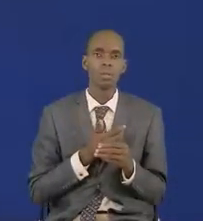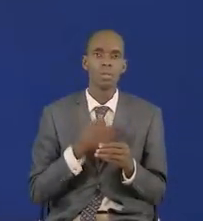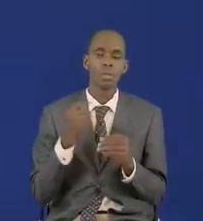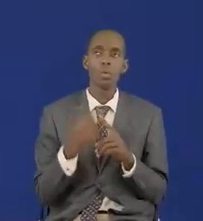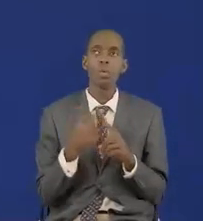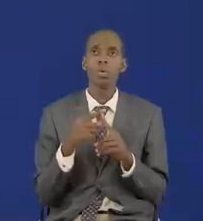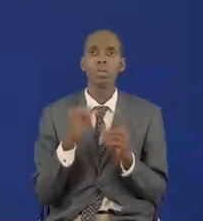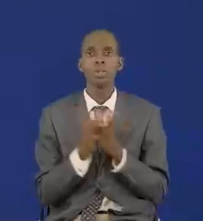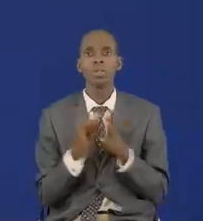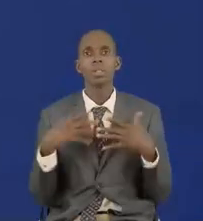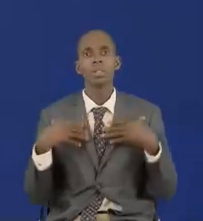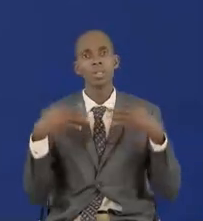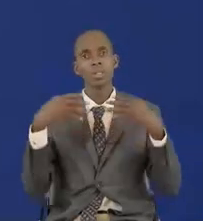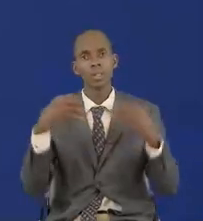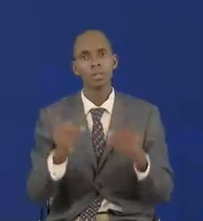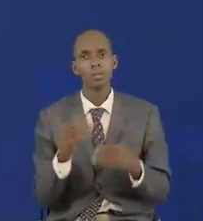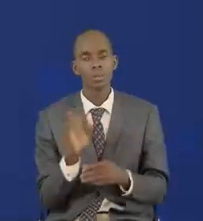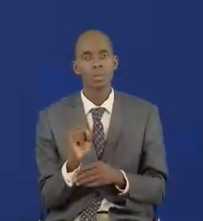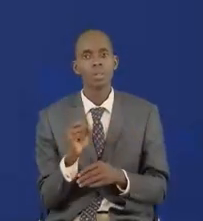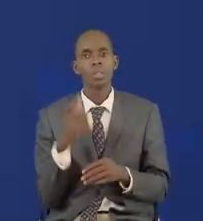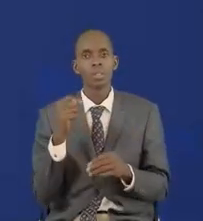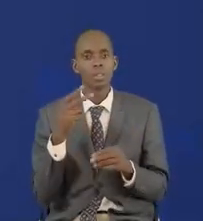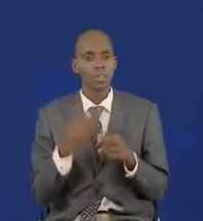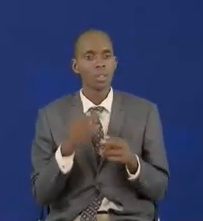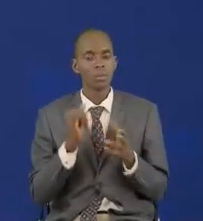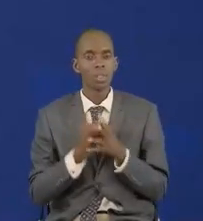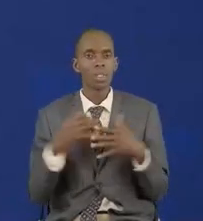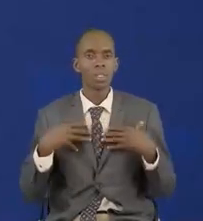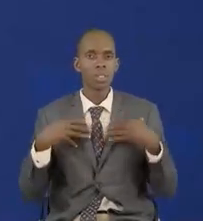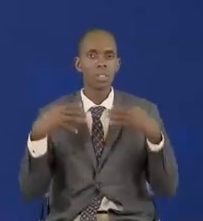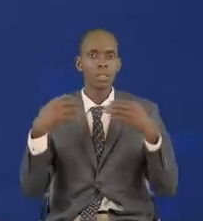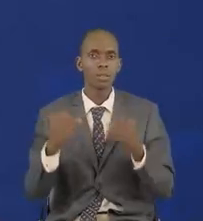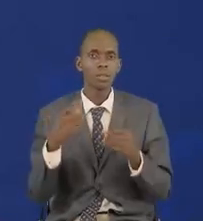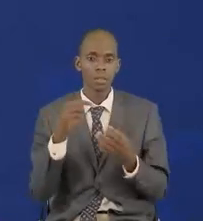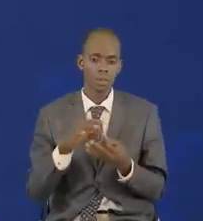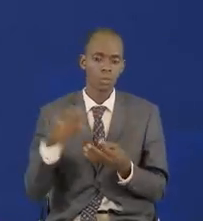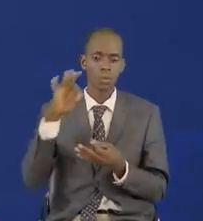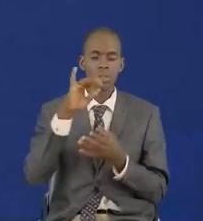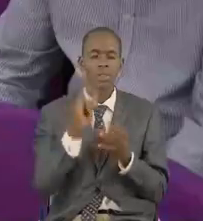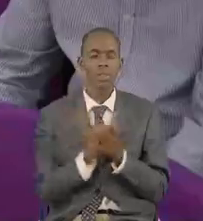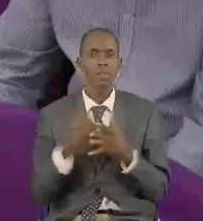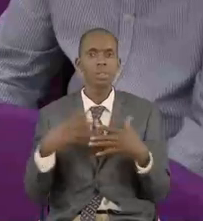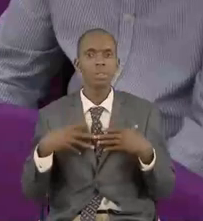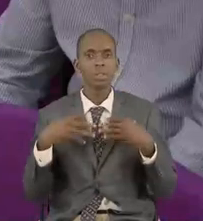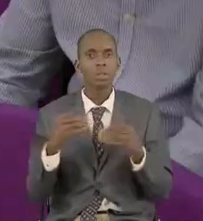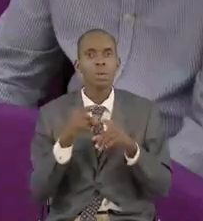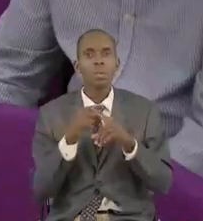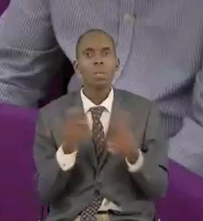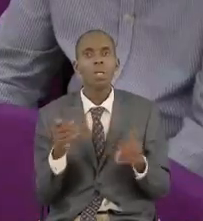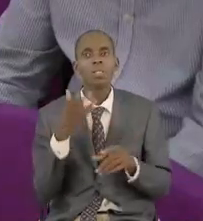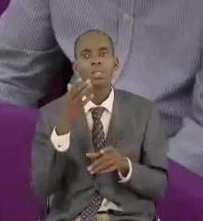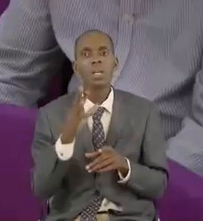qui guérit l'esprit qui guérit mais il y a des gens